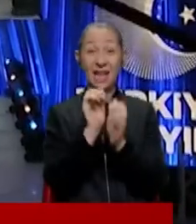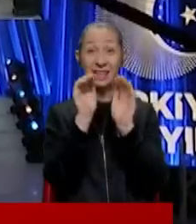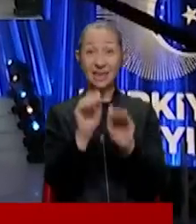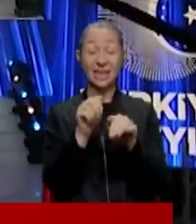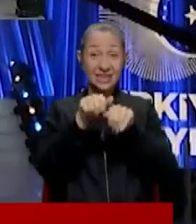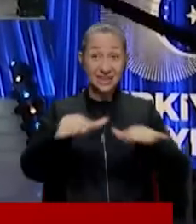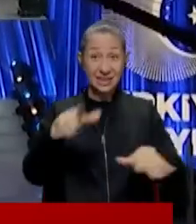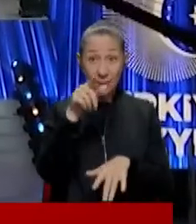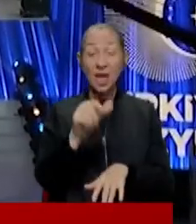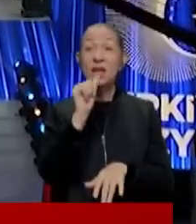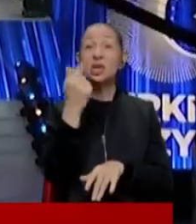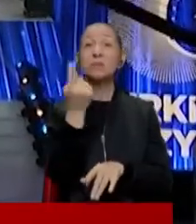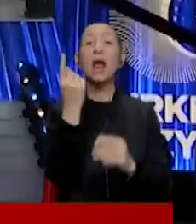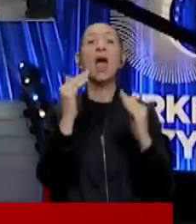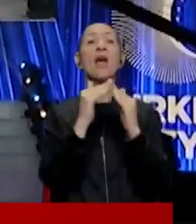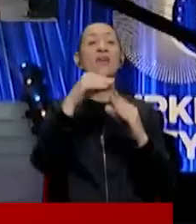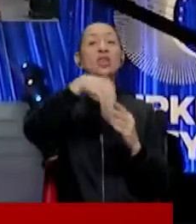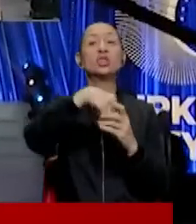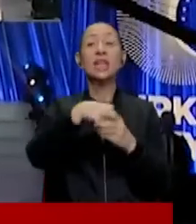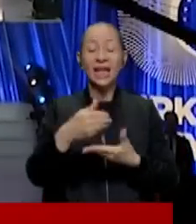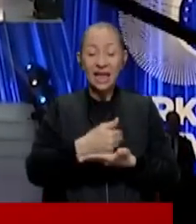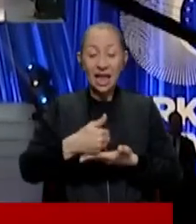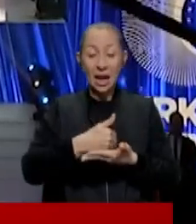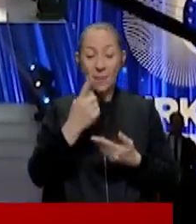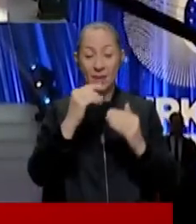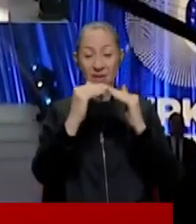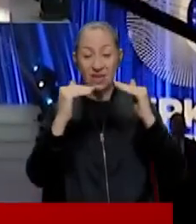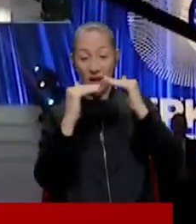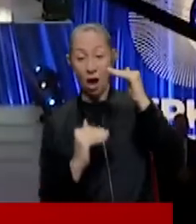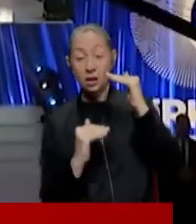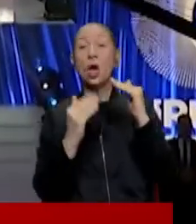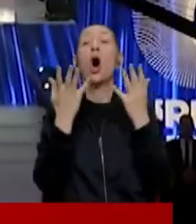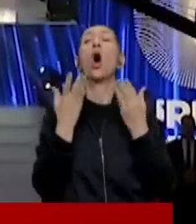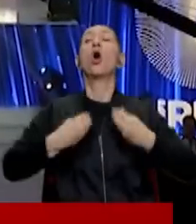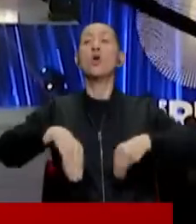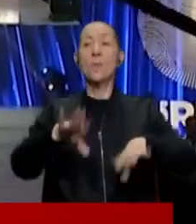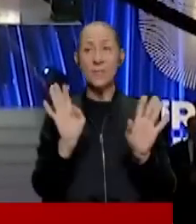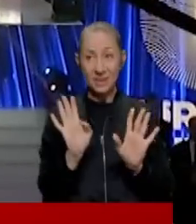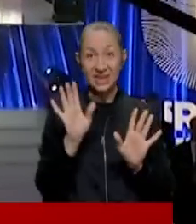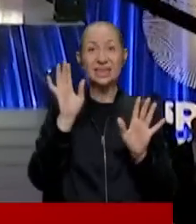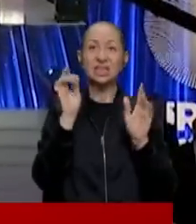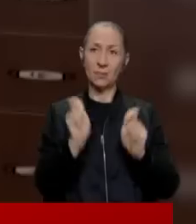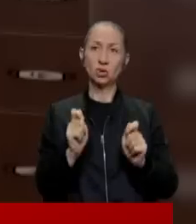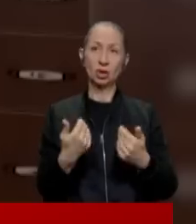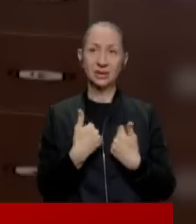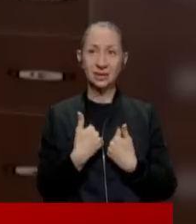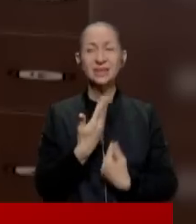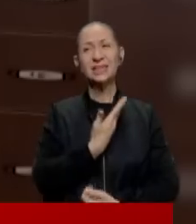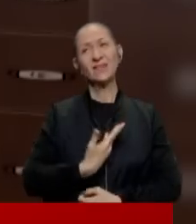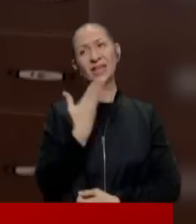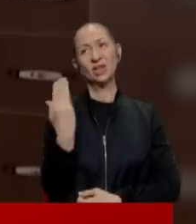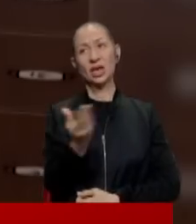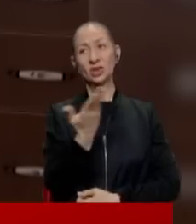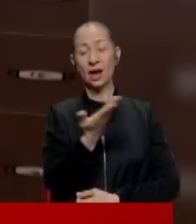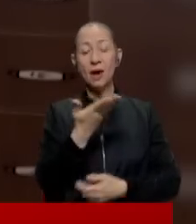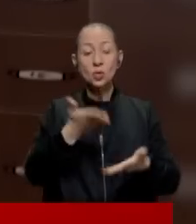sistemi ile hiçbir hanenin gelirinin belirli bir seviyenin altına düşmemesini temin edeceğiz sevgili gençler